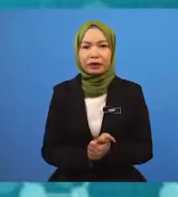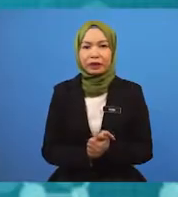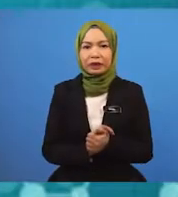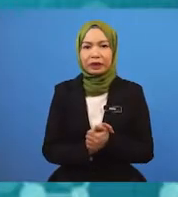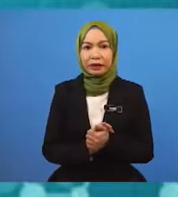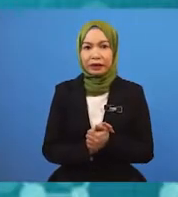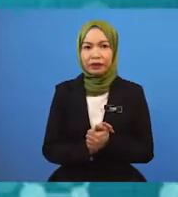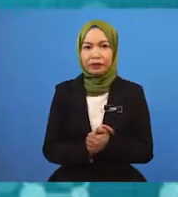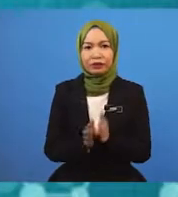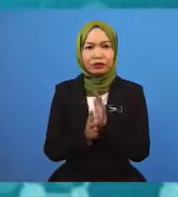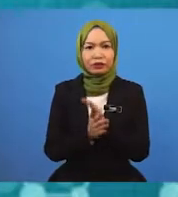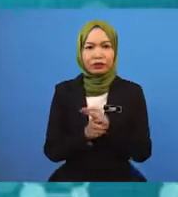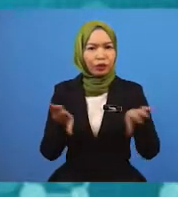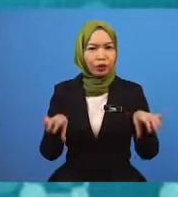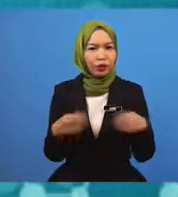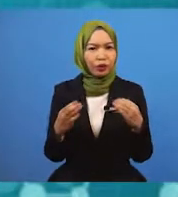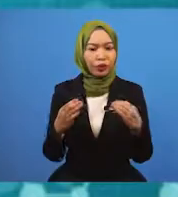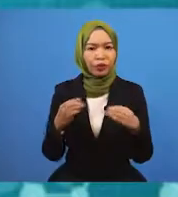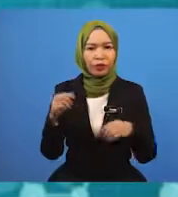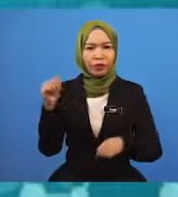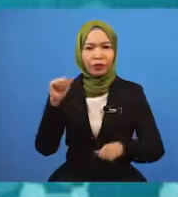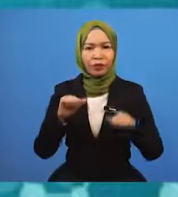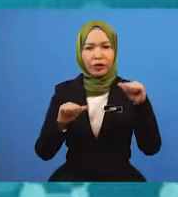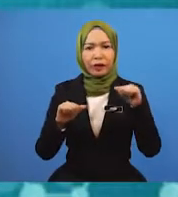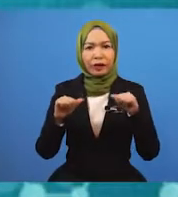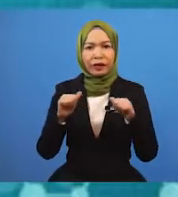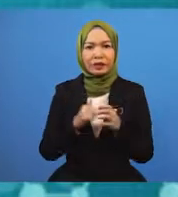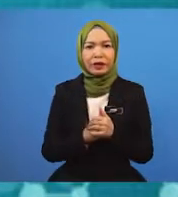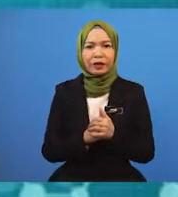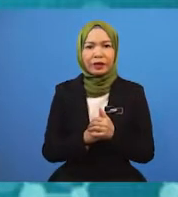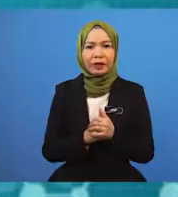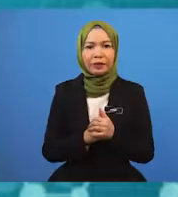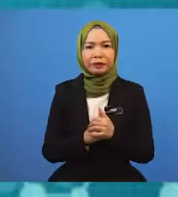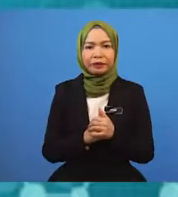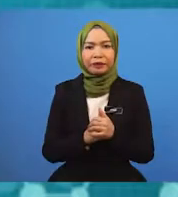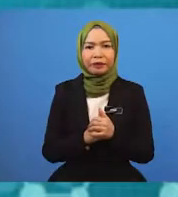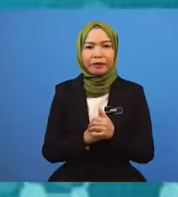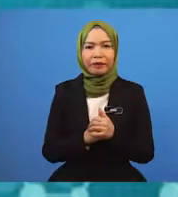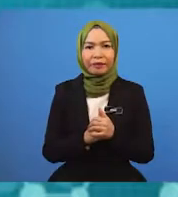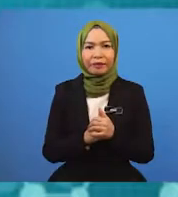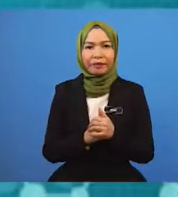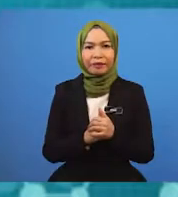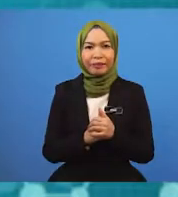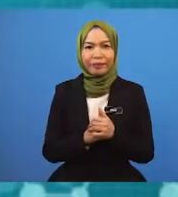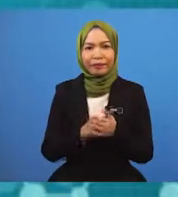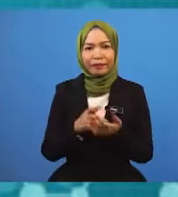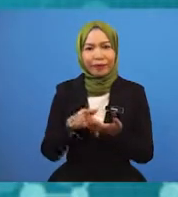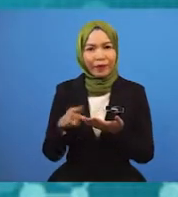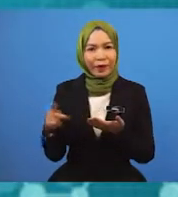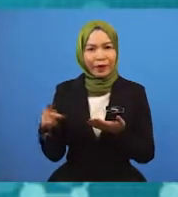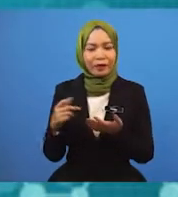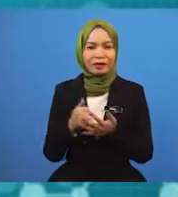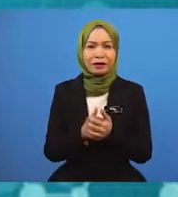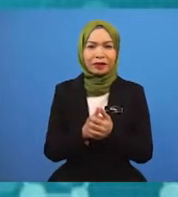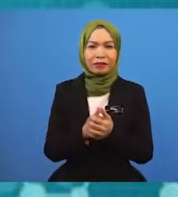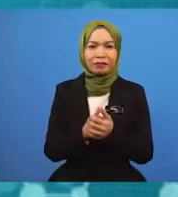menjalankan eksperimen bagi menentukan haba peneutralan? Nak cikgu belanjakan satu video mengenai haba